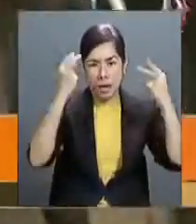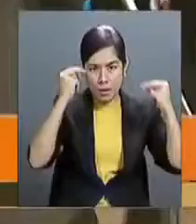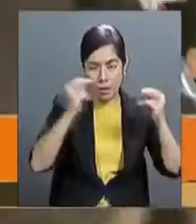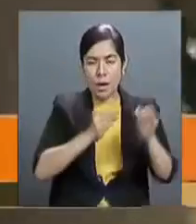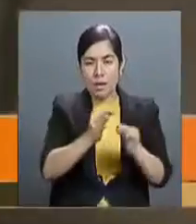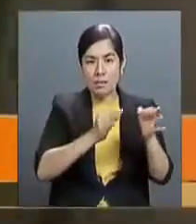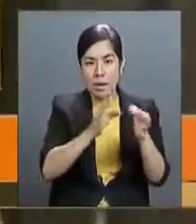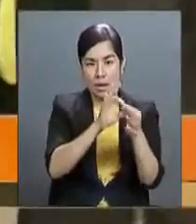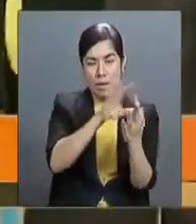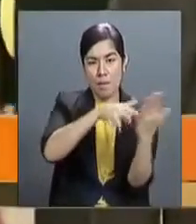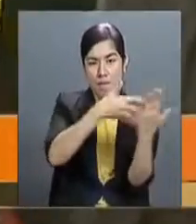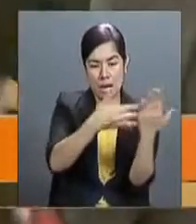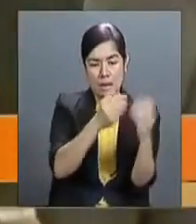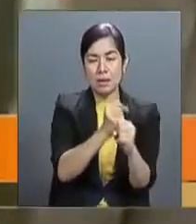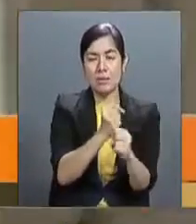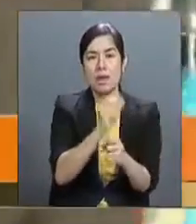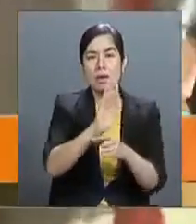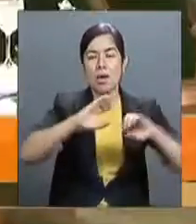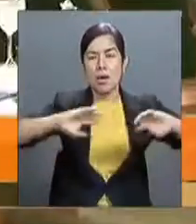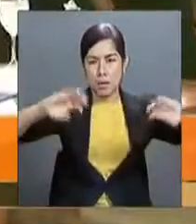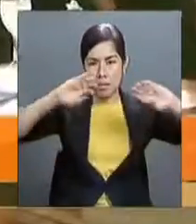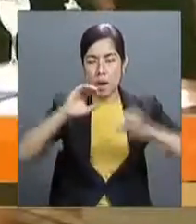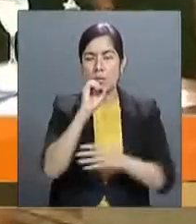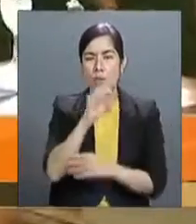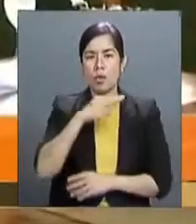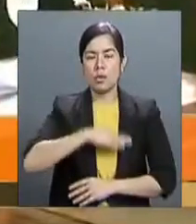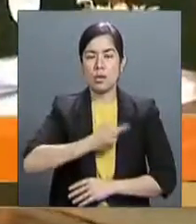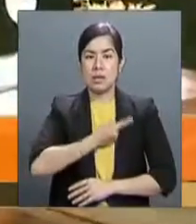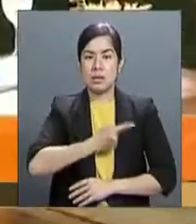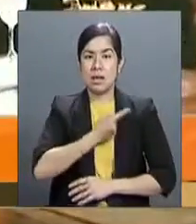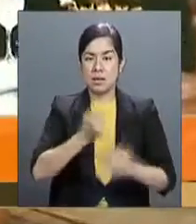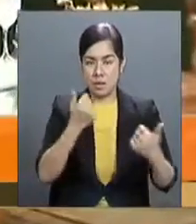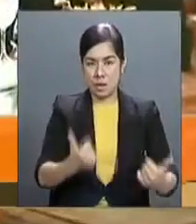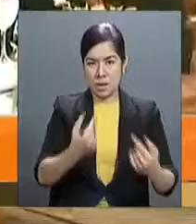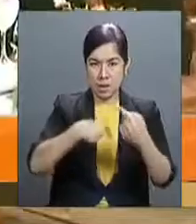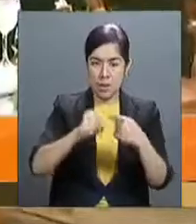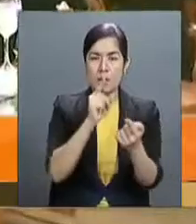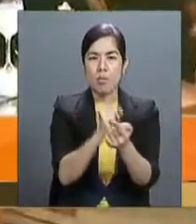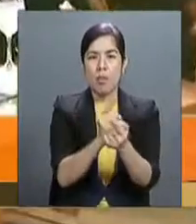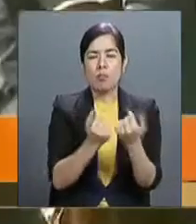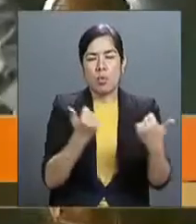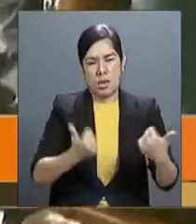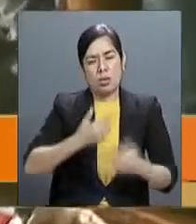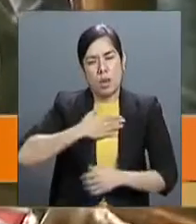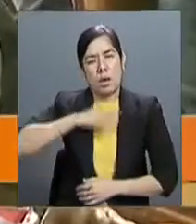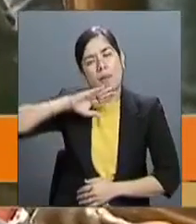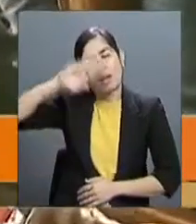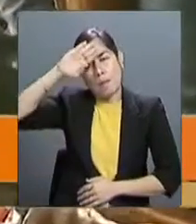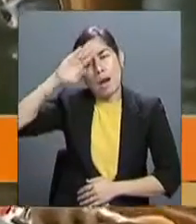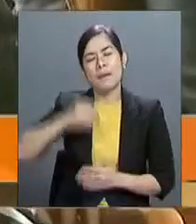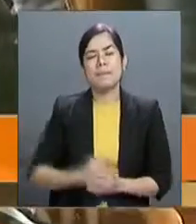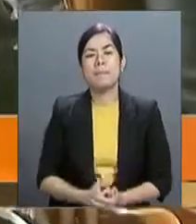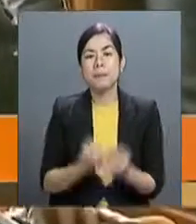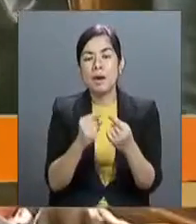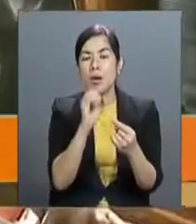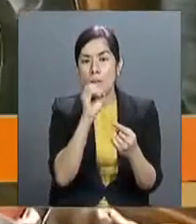ของรัฐบาลพร้อมระบุถึงความดีใจที่ได้ลงพื้นที่ภาคอีสานในวันนี้แม้จะยังเป็นไข้อยู่นะคะแล้วก็ชี้แจงว่า